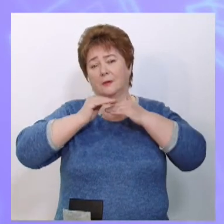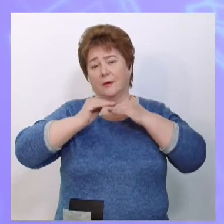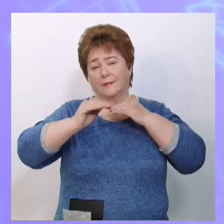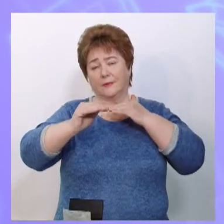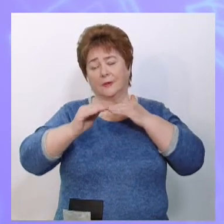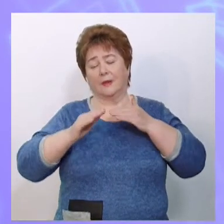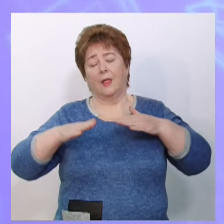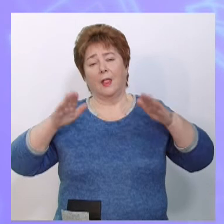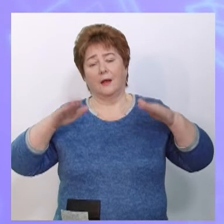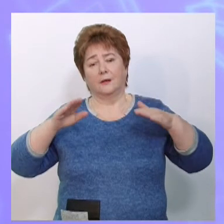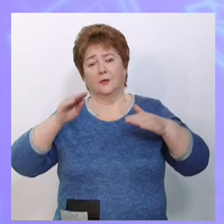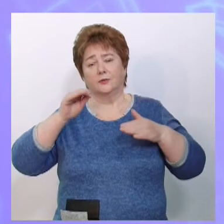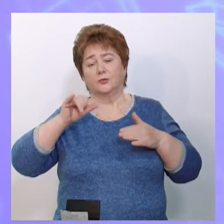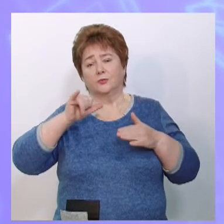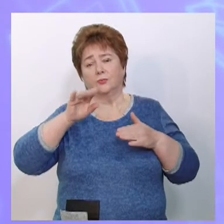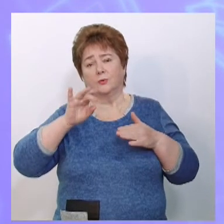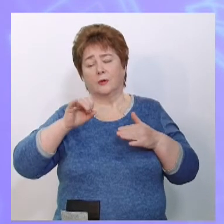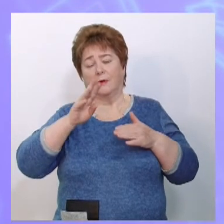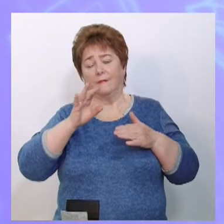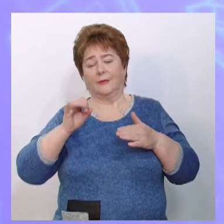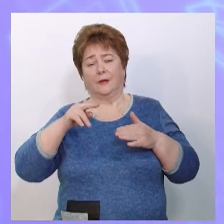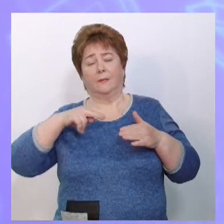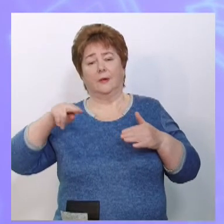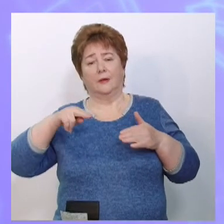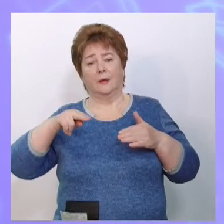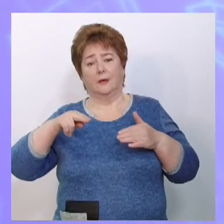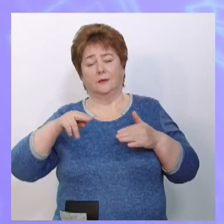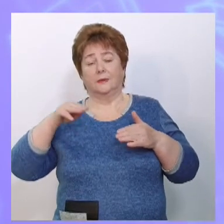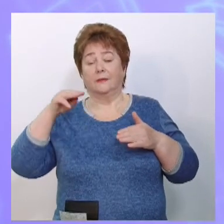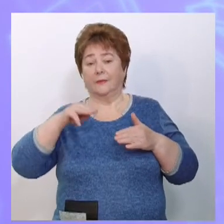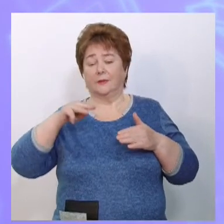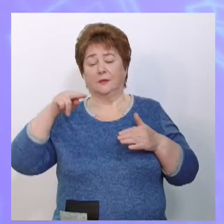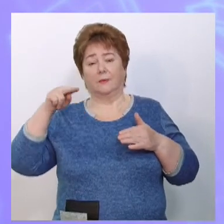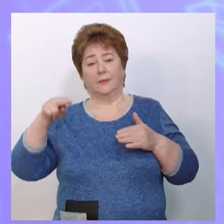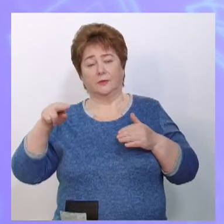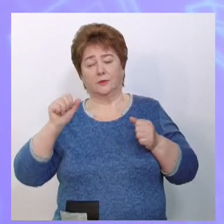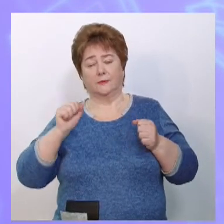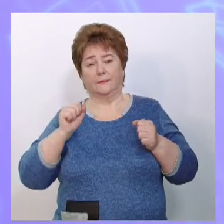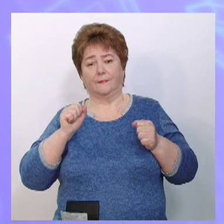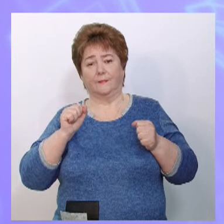равнинами летят журавли, прилагательные в творительном падеже.